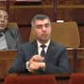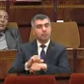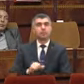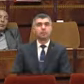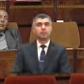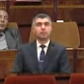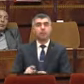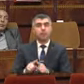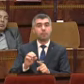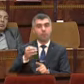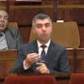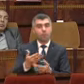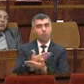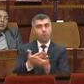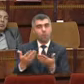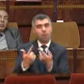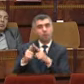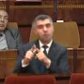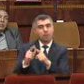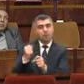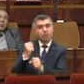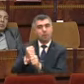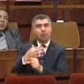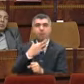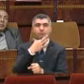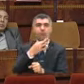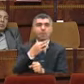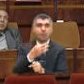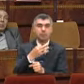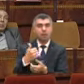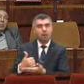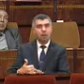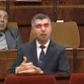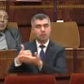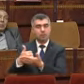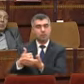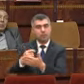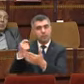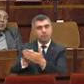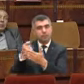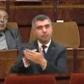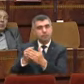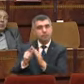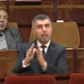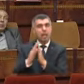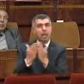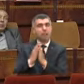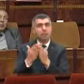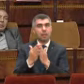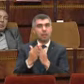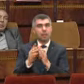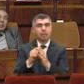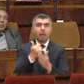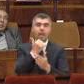باش تكون الاستفاده من واحد مجموعه من الخدمات وتبسيط يعني تدوين الحاله المدنيه تفاديا